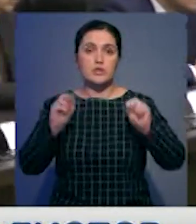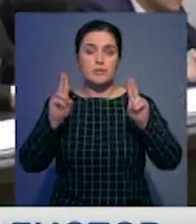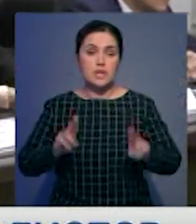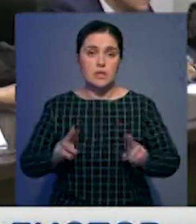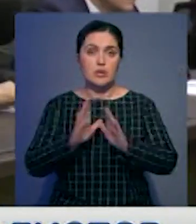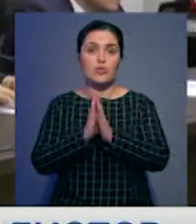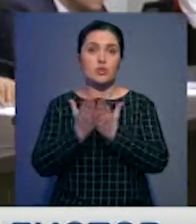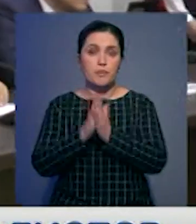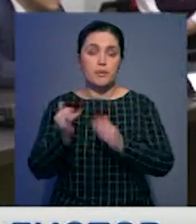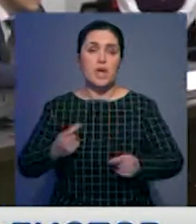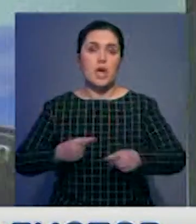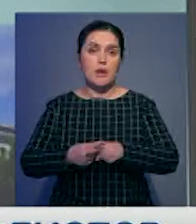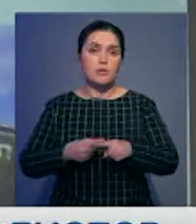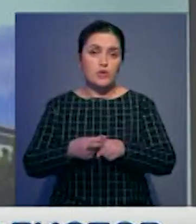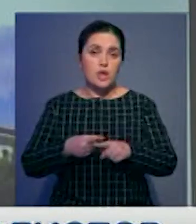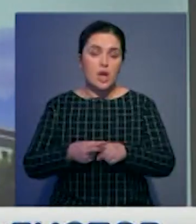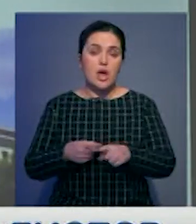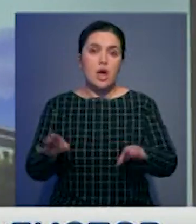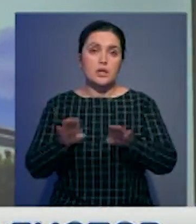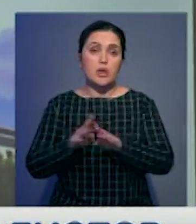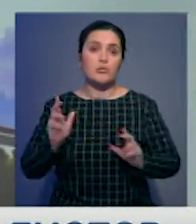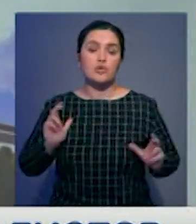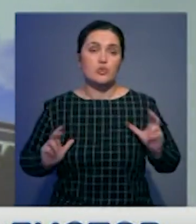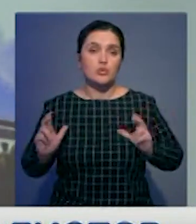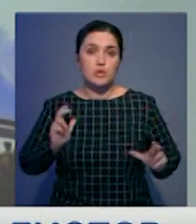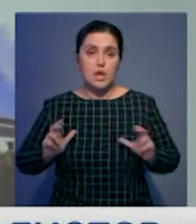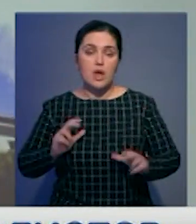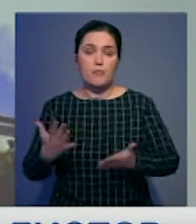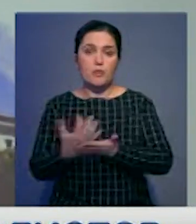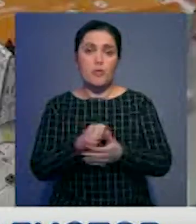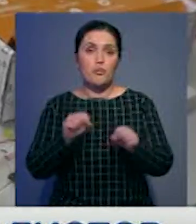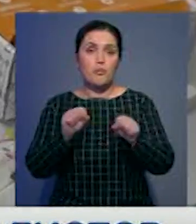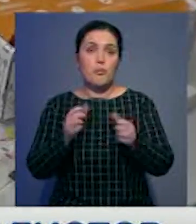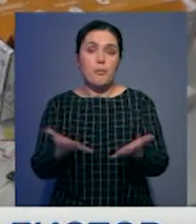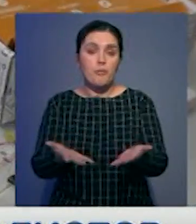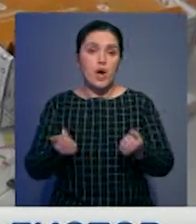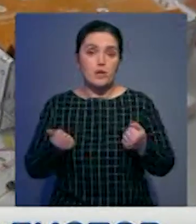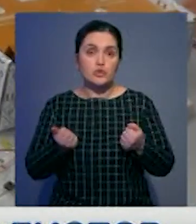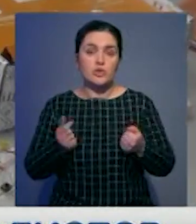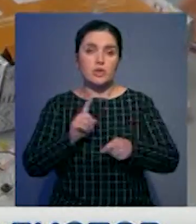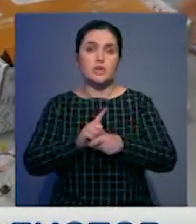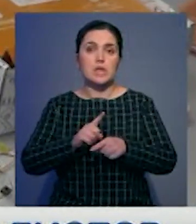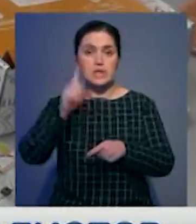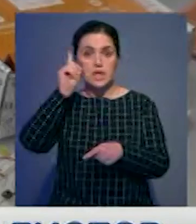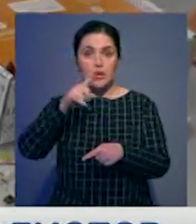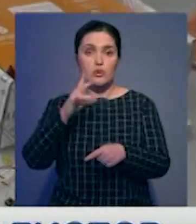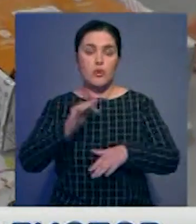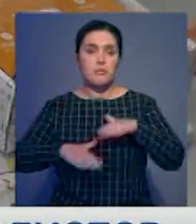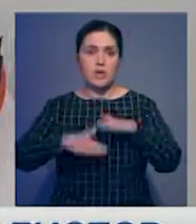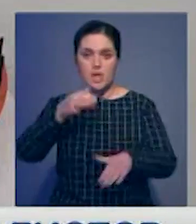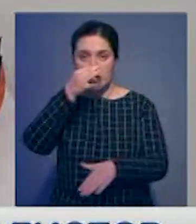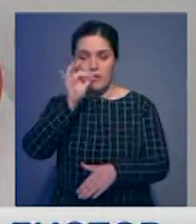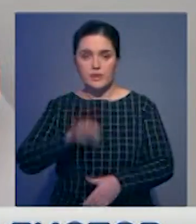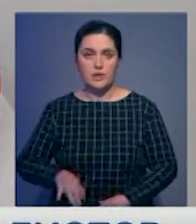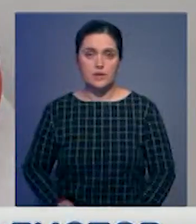вузу специализированные учебники и оборудование. Таким образом, студенты смогут получить не только теоретические знания, но и